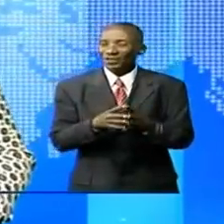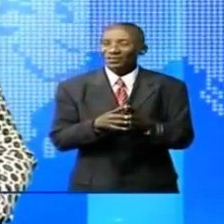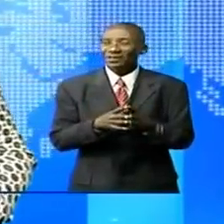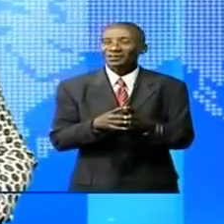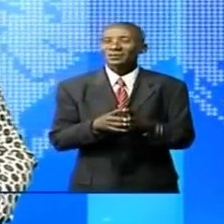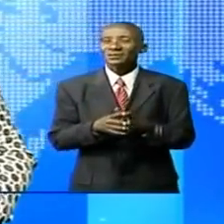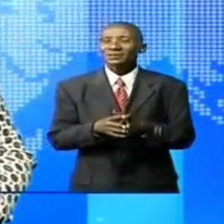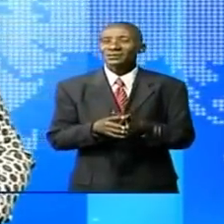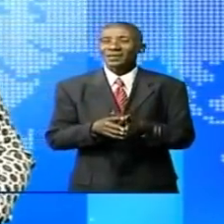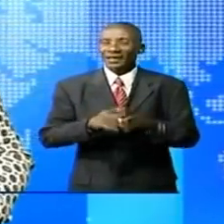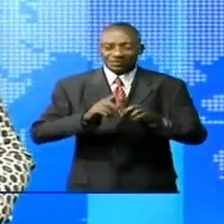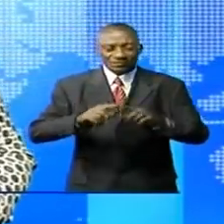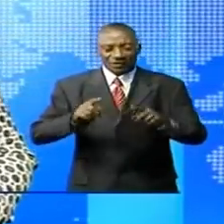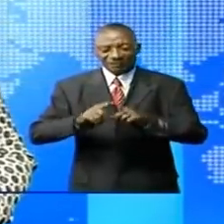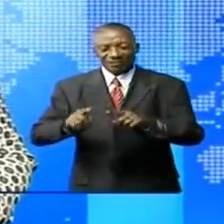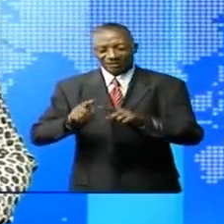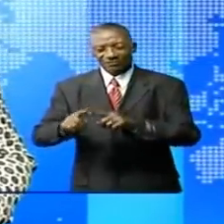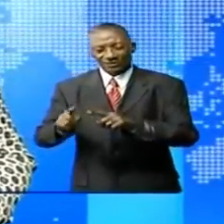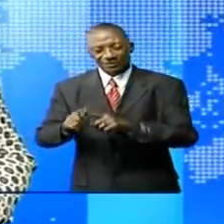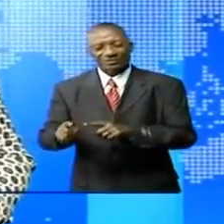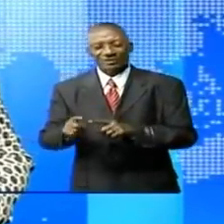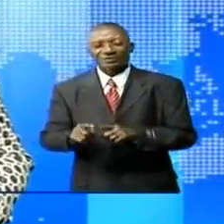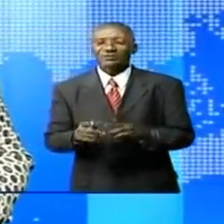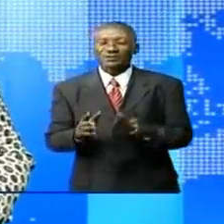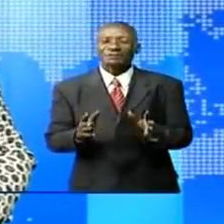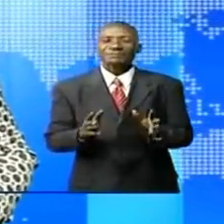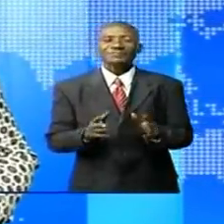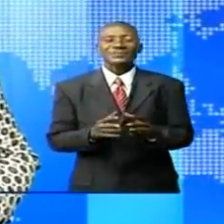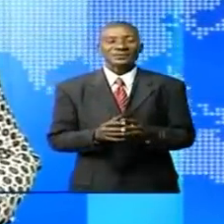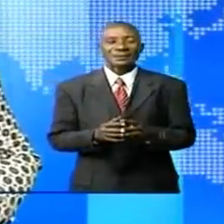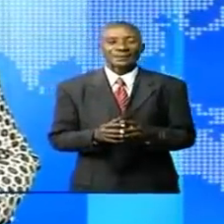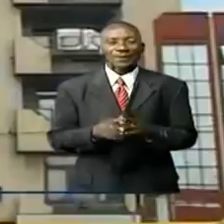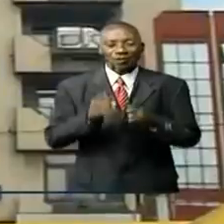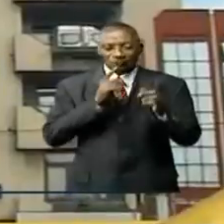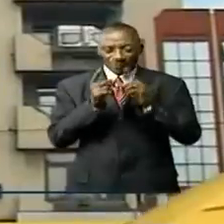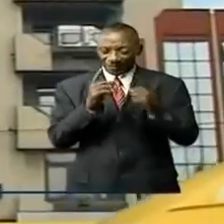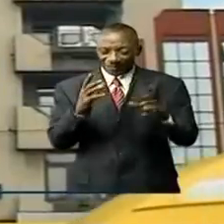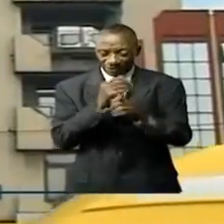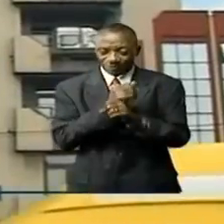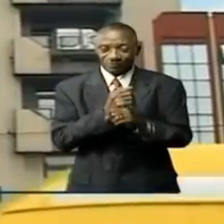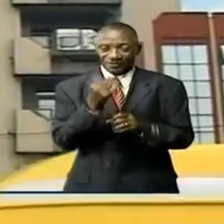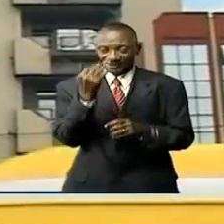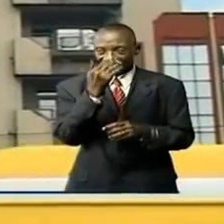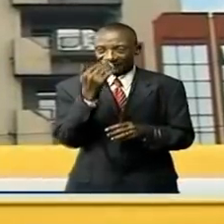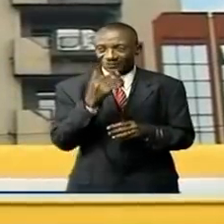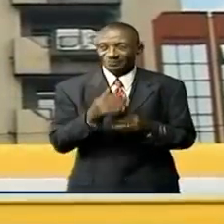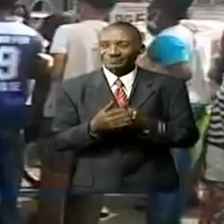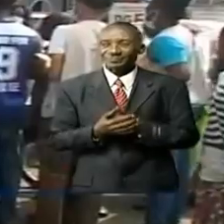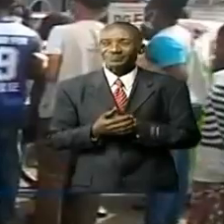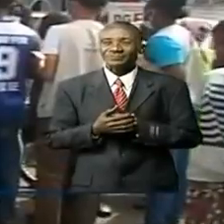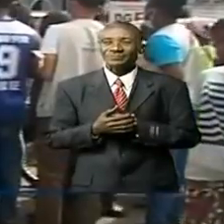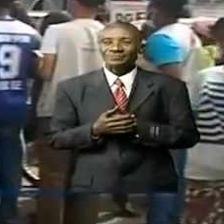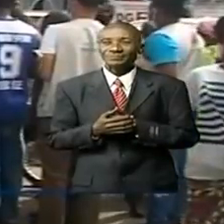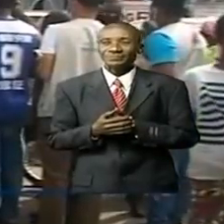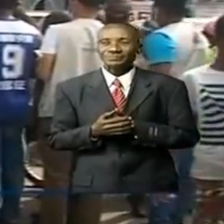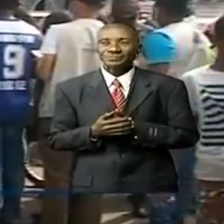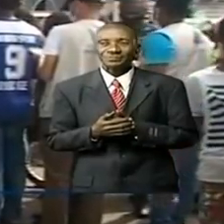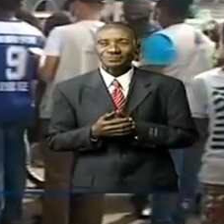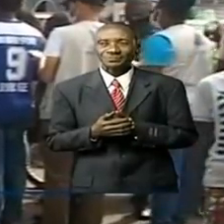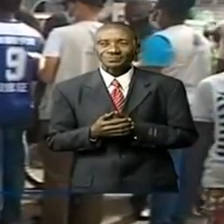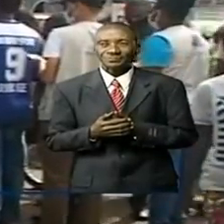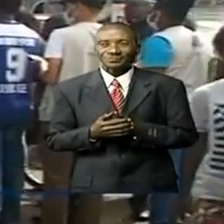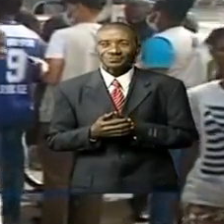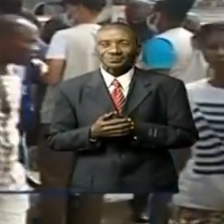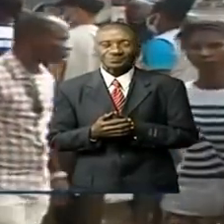pauvres et les plus vulnérables sont ciblés. On en parle avec Christine Lenzo. Le gouvernement de la RDC a sollicité des fonds